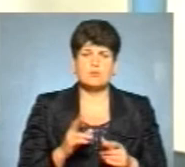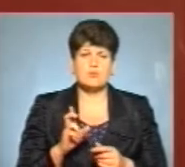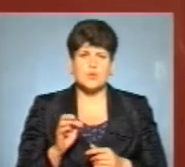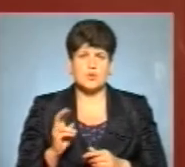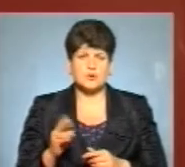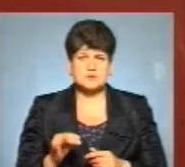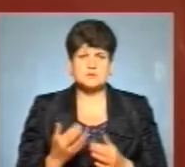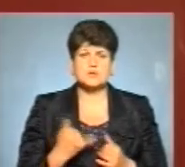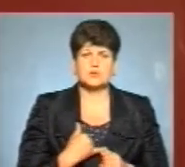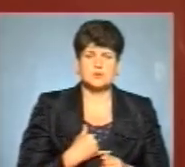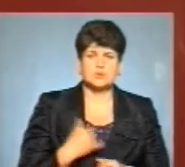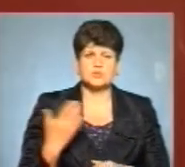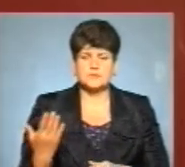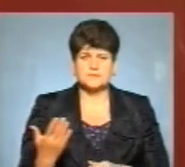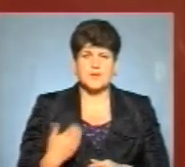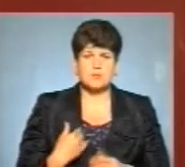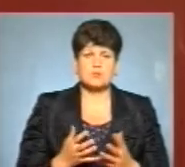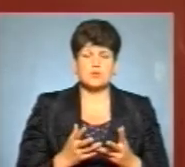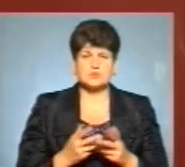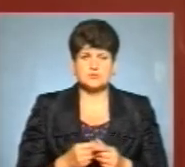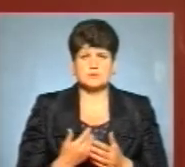скільки в нас. Але ми по розрахунках